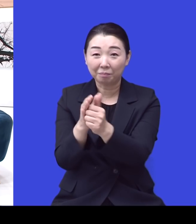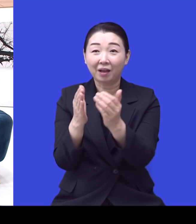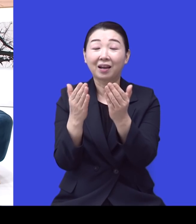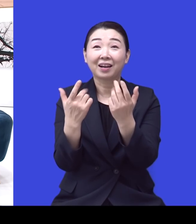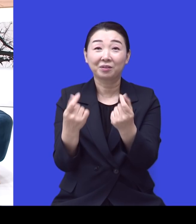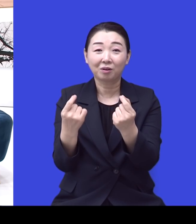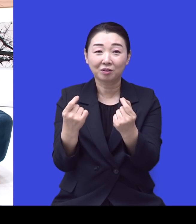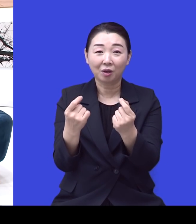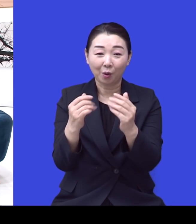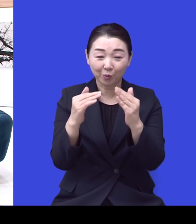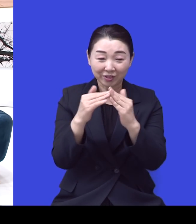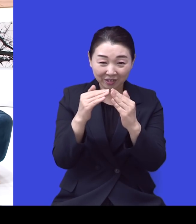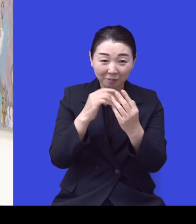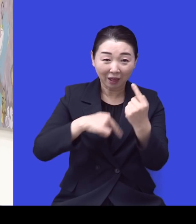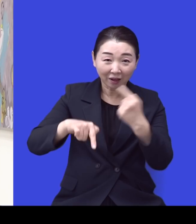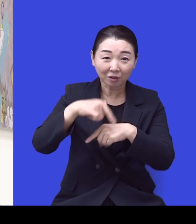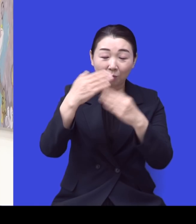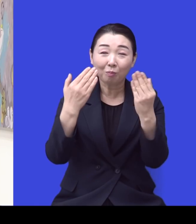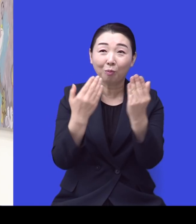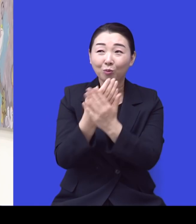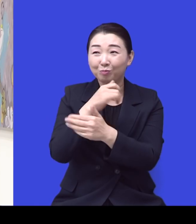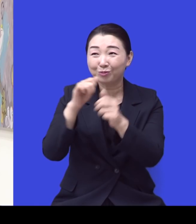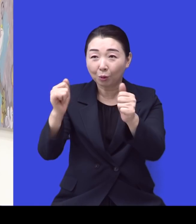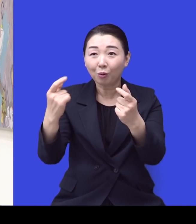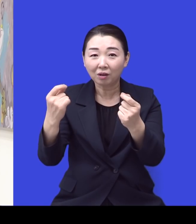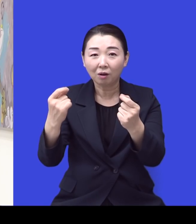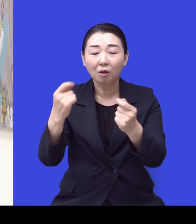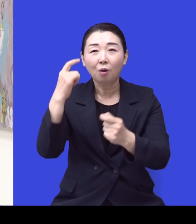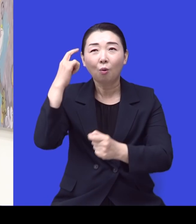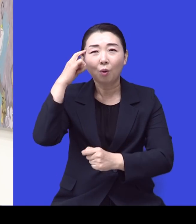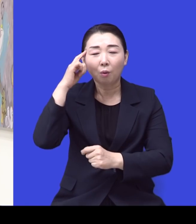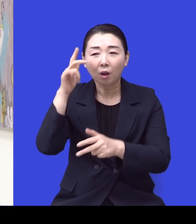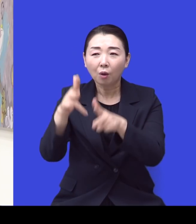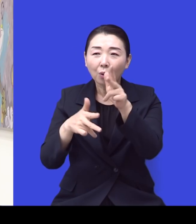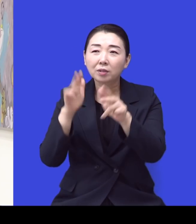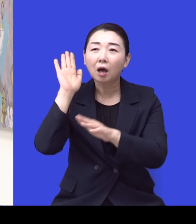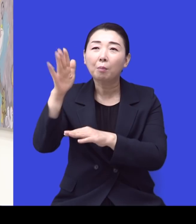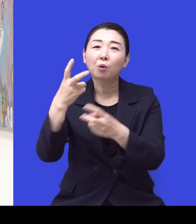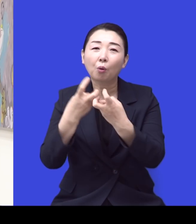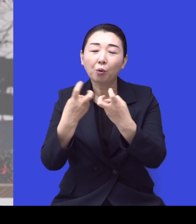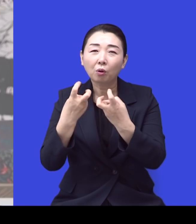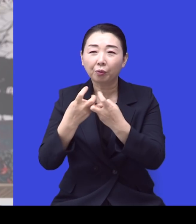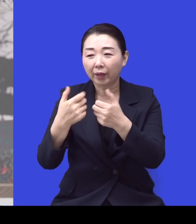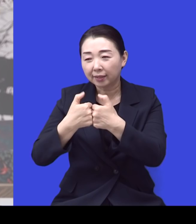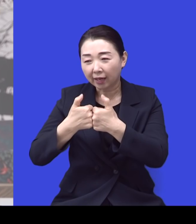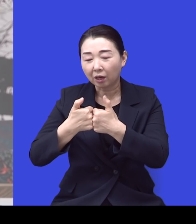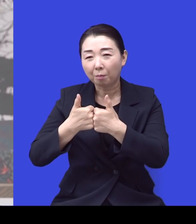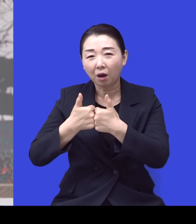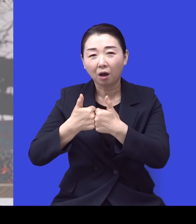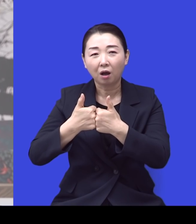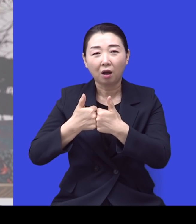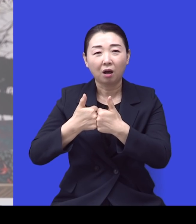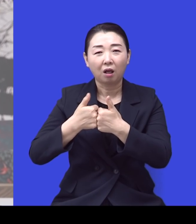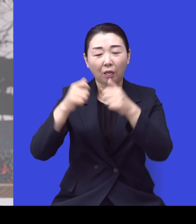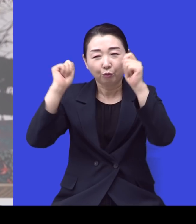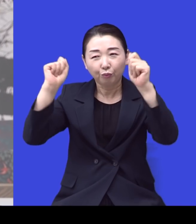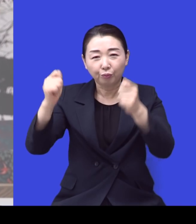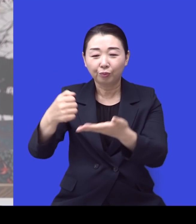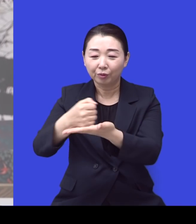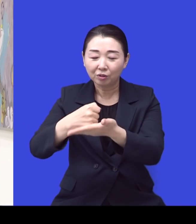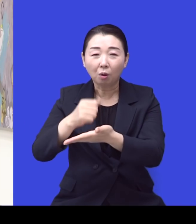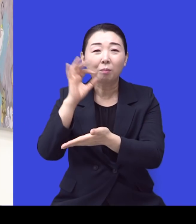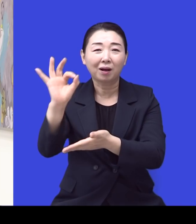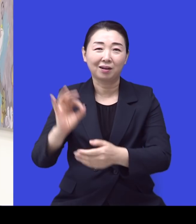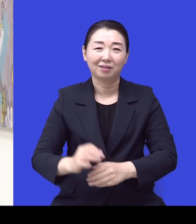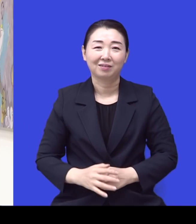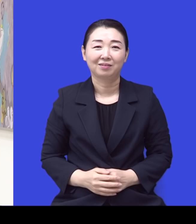담당 무속인이 담당. 그래서 있으셨군요. 뭐 회사가 어떻게 가는지 늘 상의하고 네. 굿하고 네. 전보고 네.